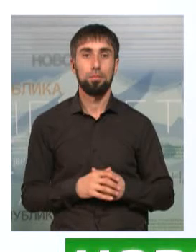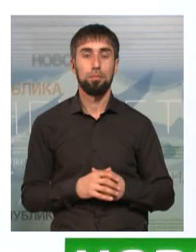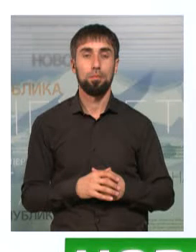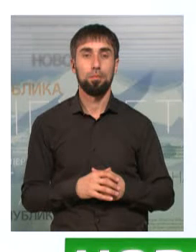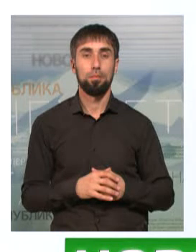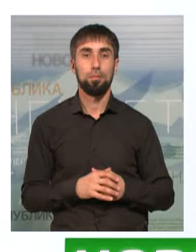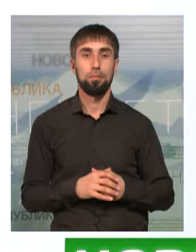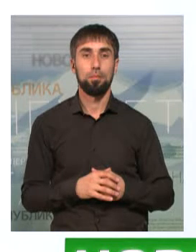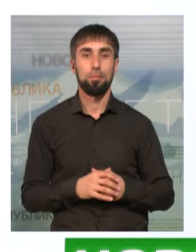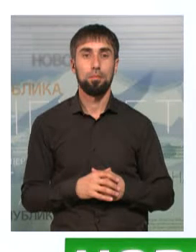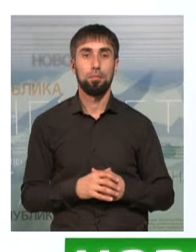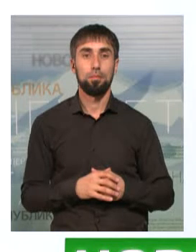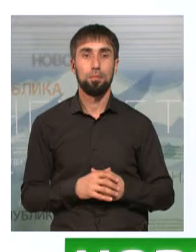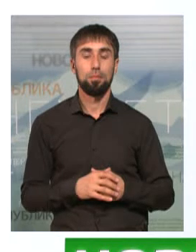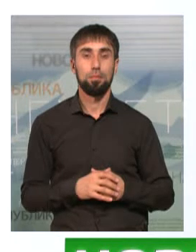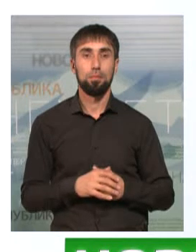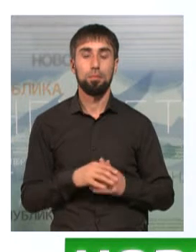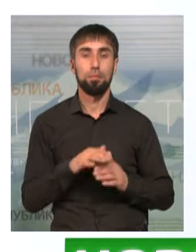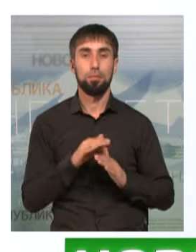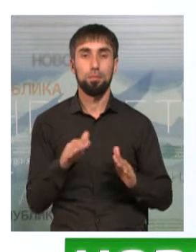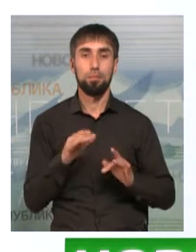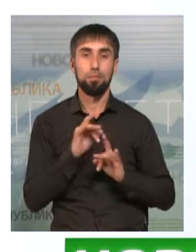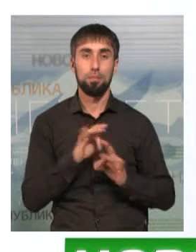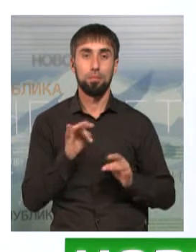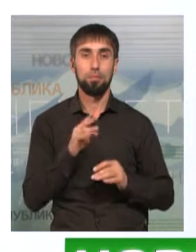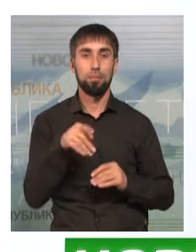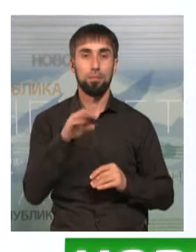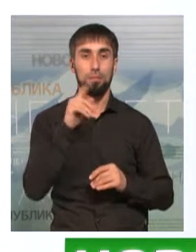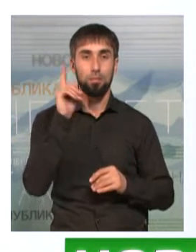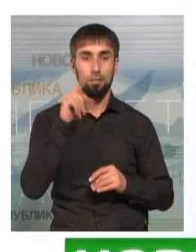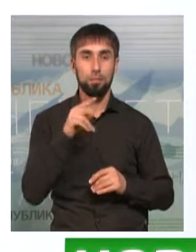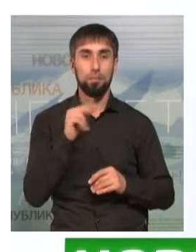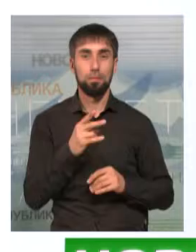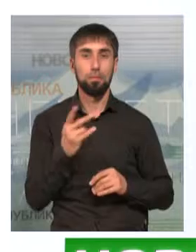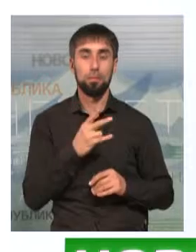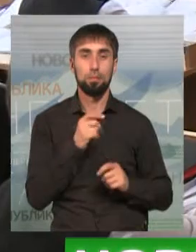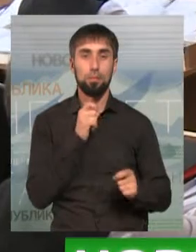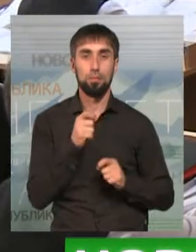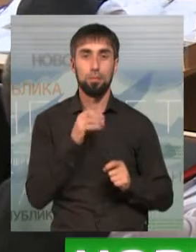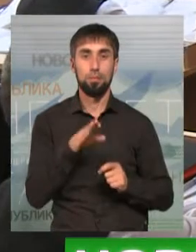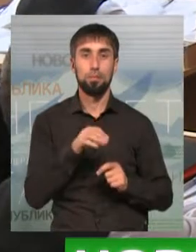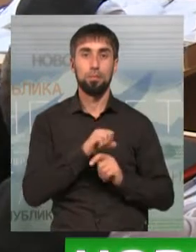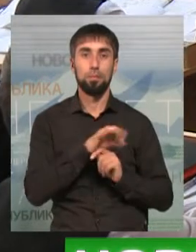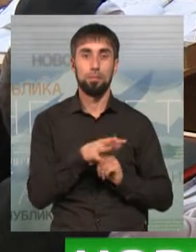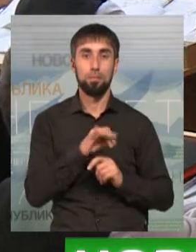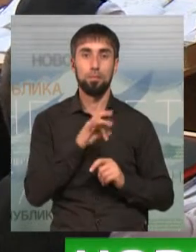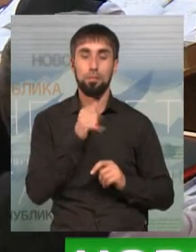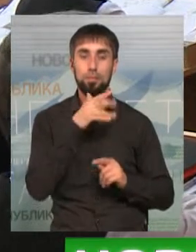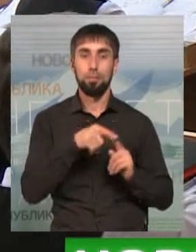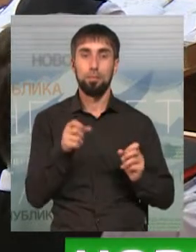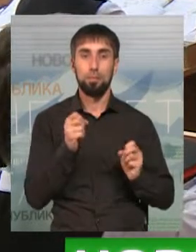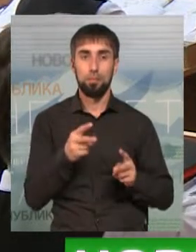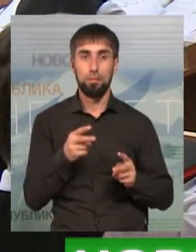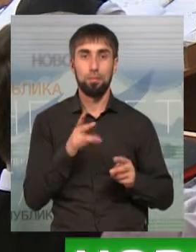Дети, расскажите, вы знаете, как нужно беречься от заражения ковидом? Меры в сложной эпид-обстановке,